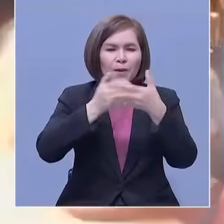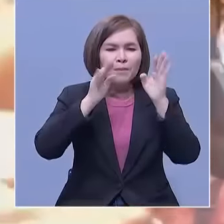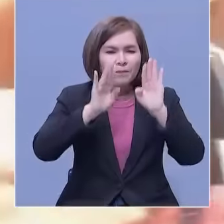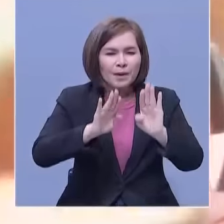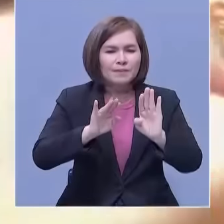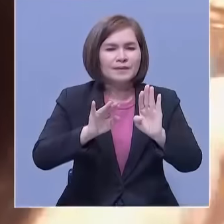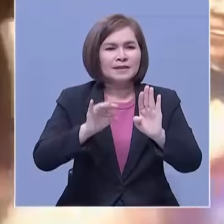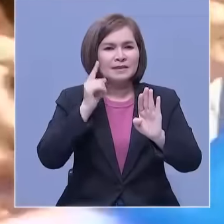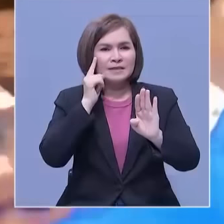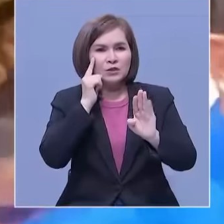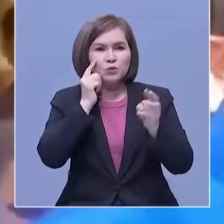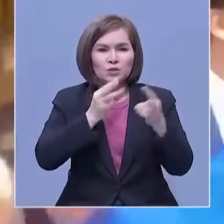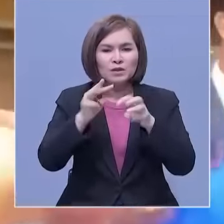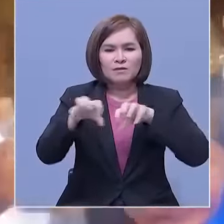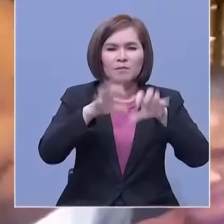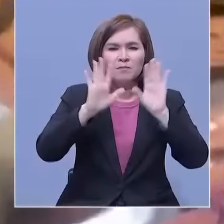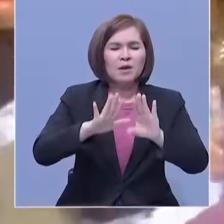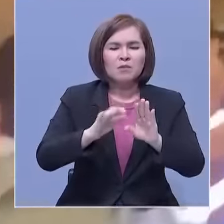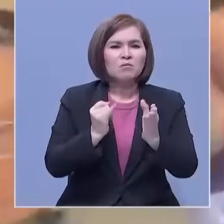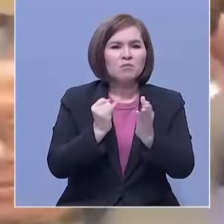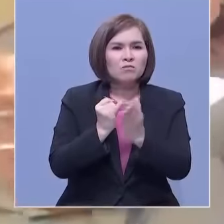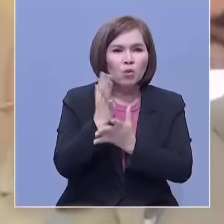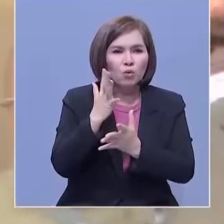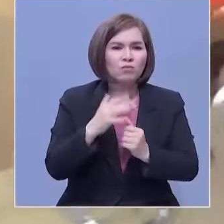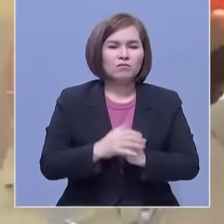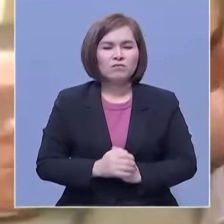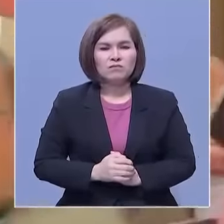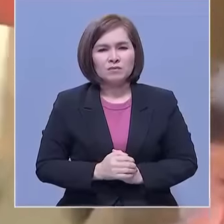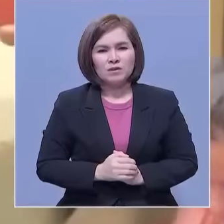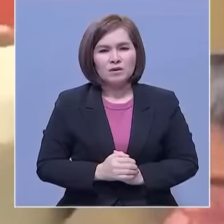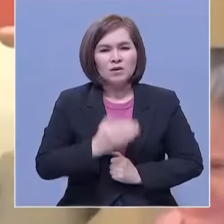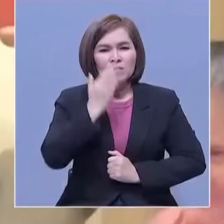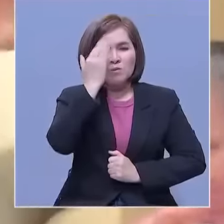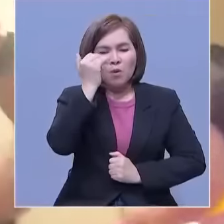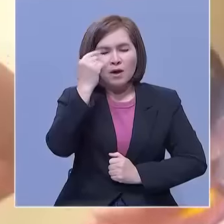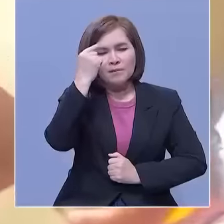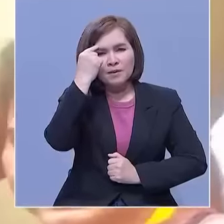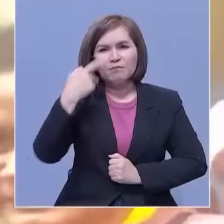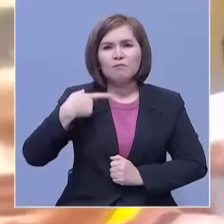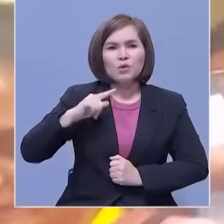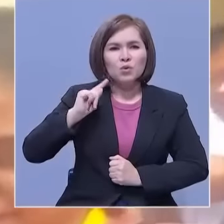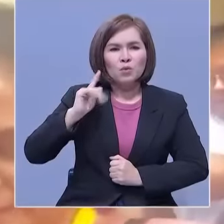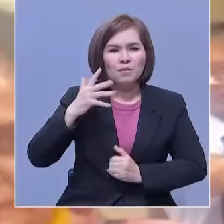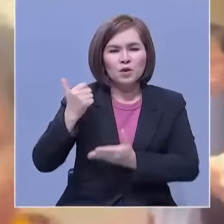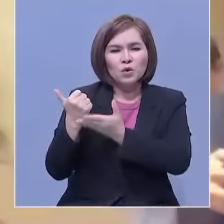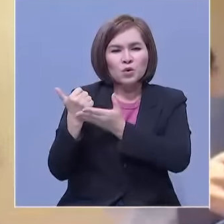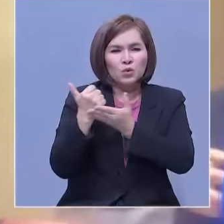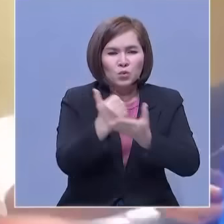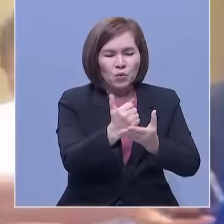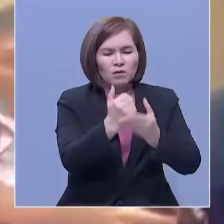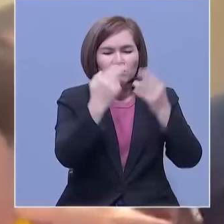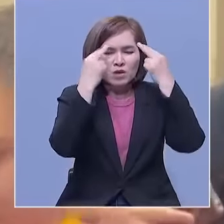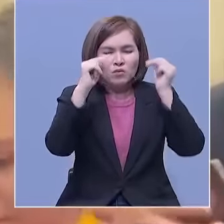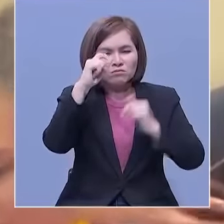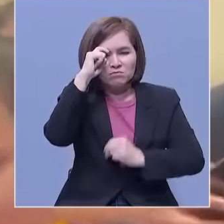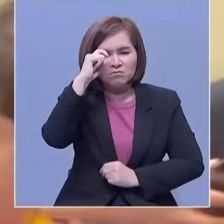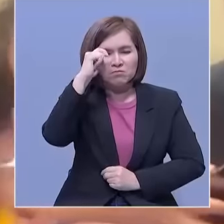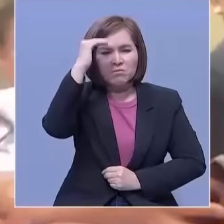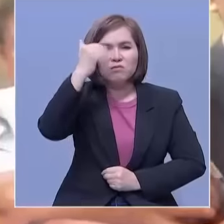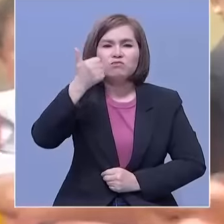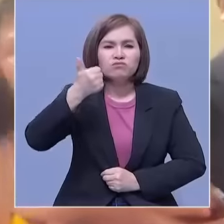บอกว่าเดินเกมพลาดนะอ๋อค่ะเดินเกมพลาดนะเพราะทำแบบนี้ก็ไม่ช่วยอะไรและไม่มีผลดีต่อคุณเศรษฐาด้วยนะครับ